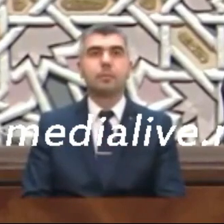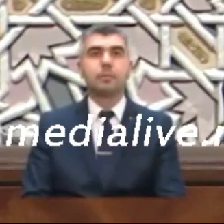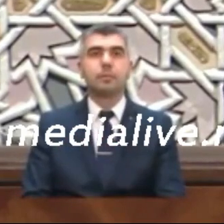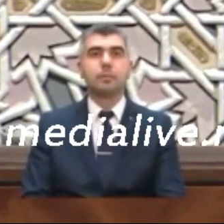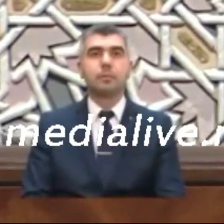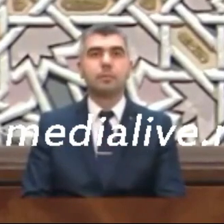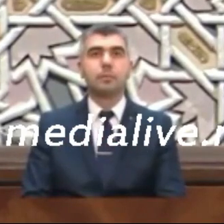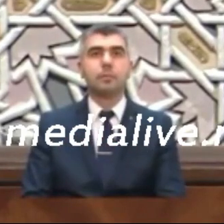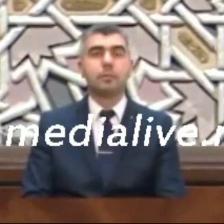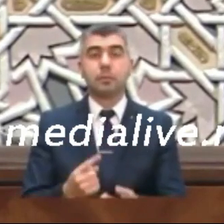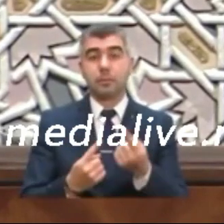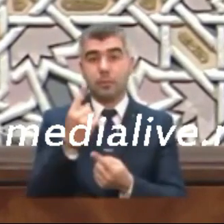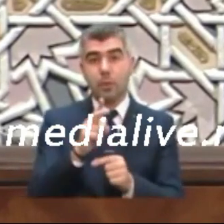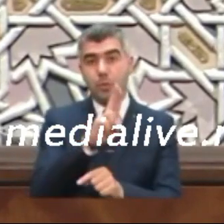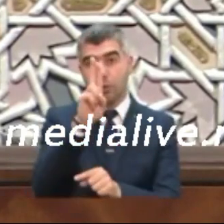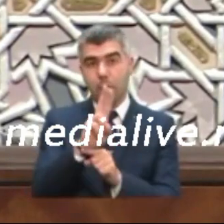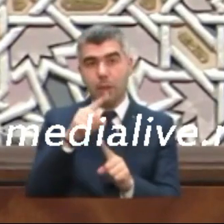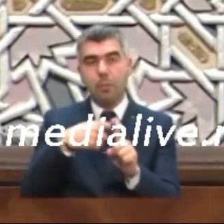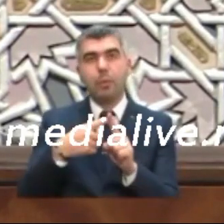هل هناك من تعقيب إضافي؟